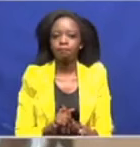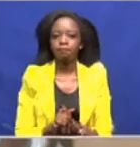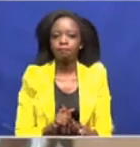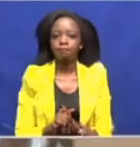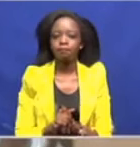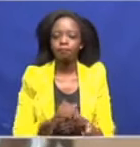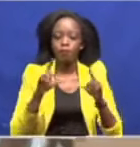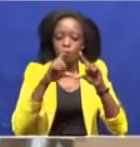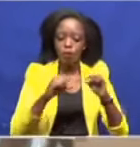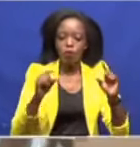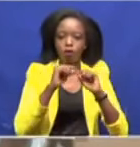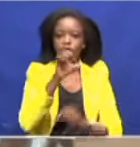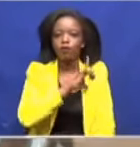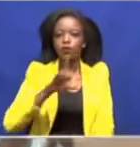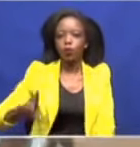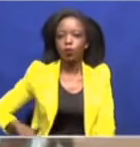Neno la Mungu.